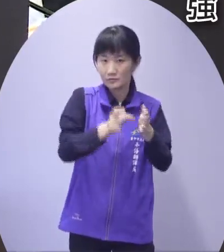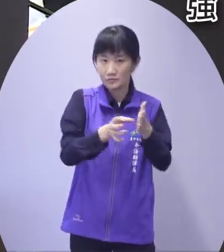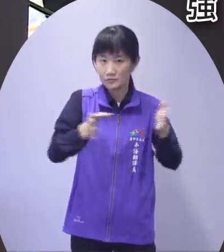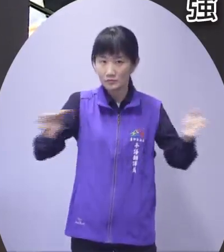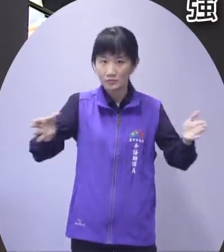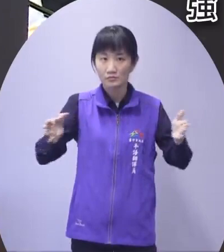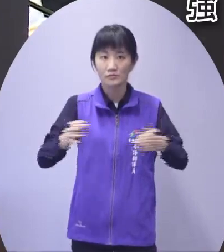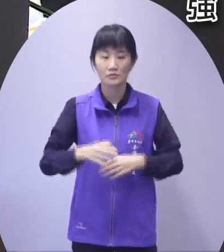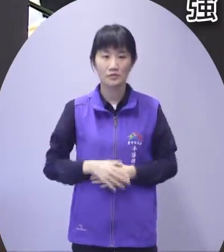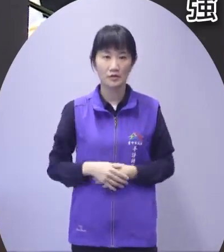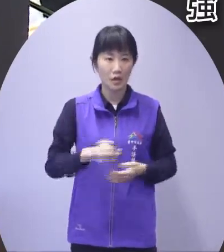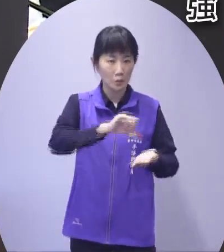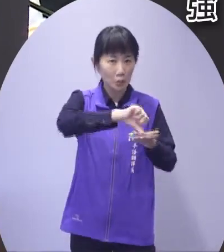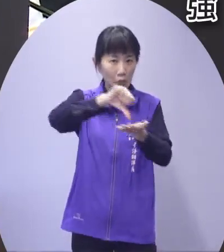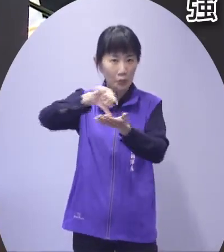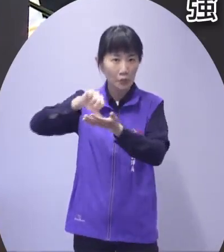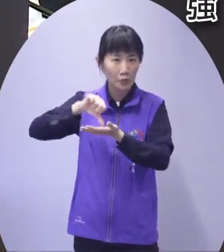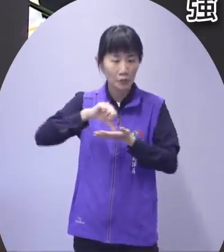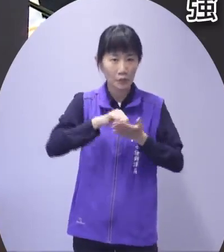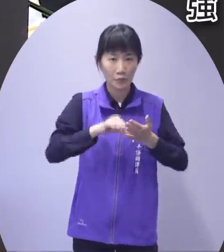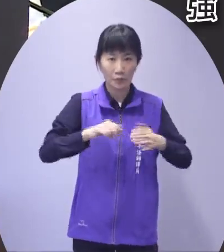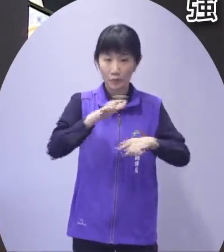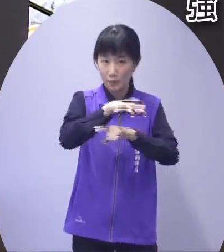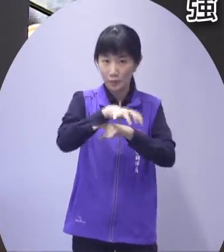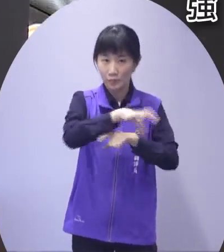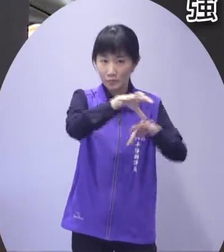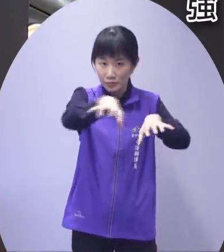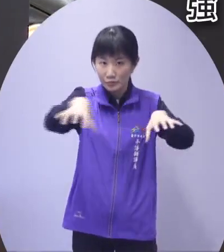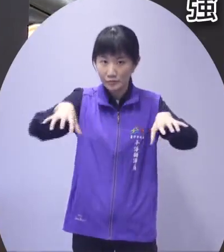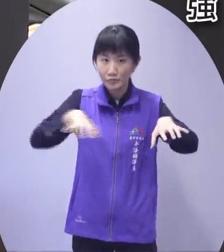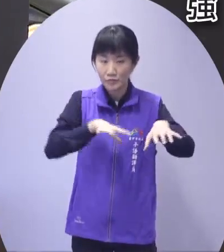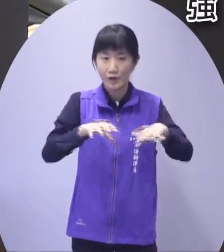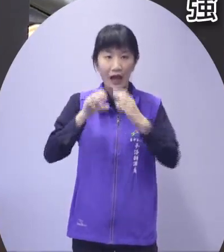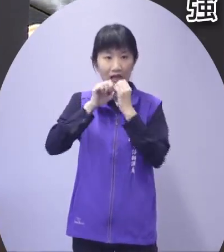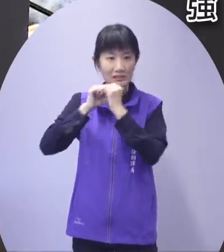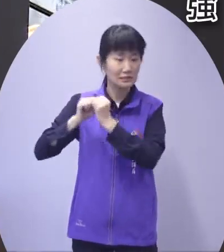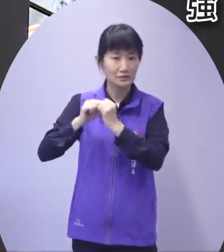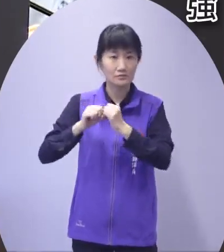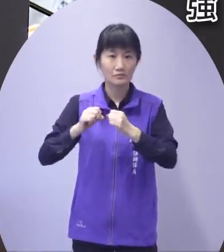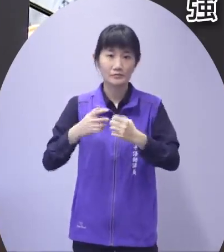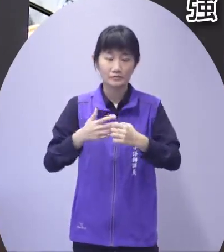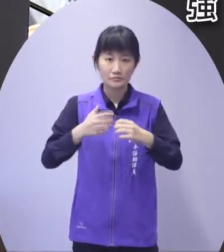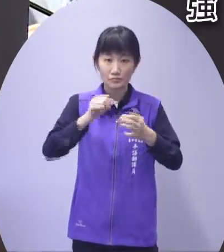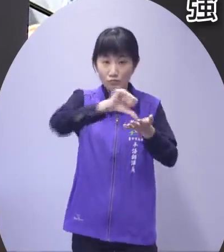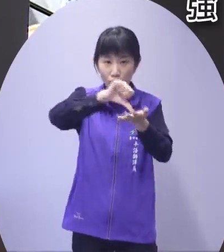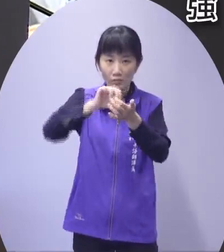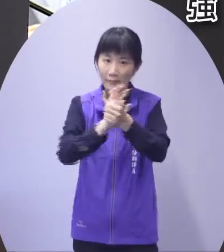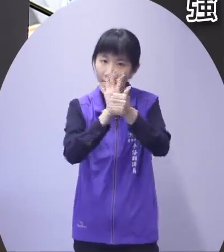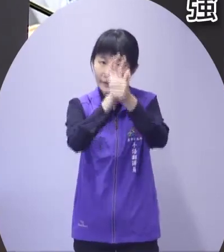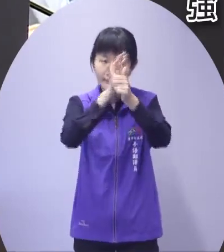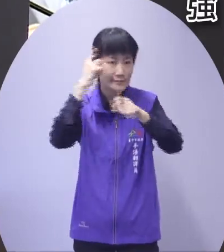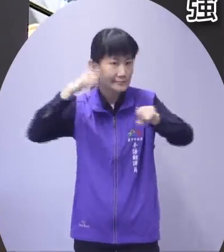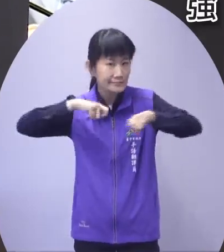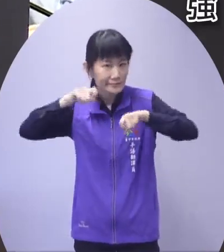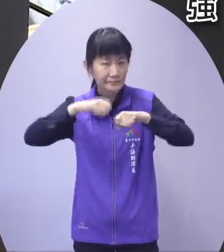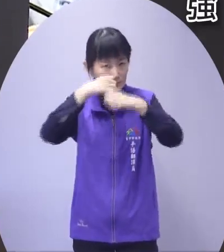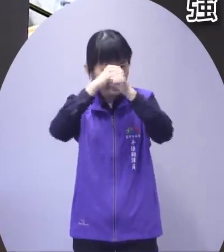这个种苗场呢，规划设了这样的一个以甘蔗疫苗一种，还有疫苗推广